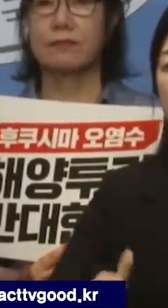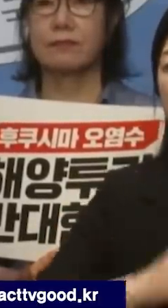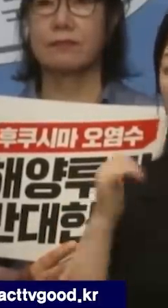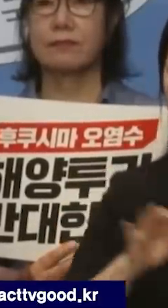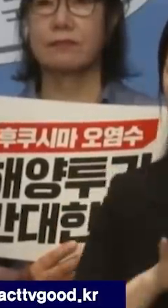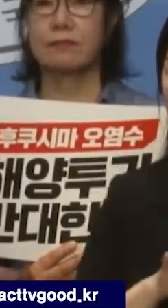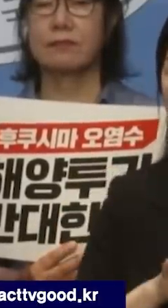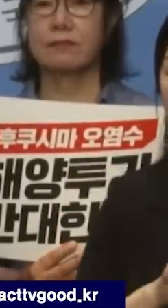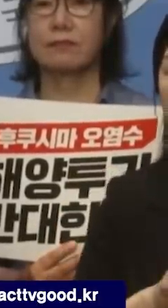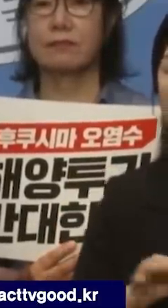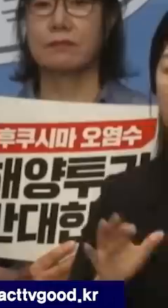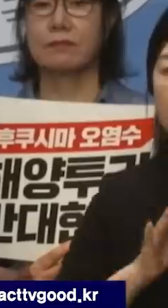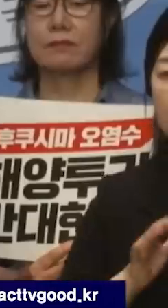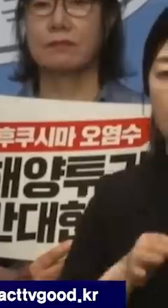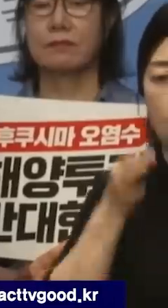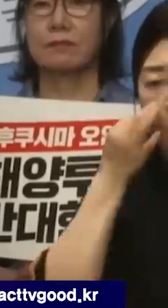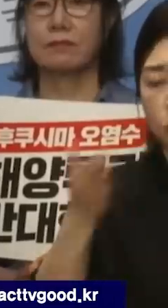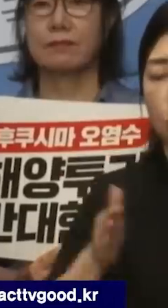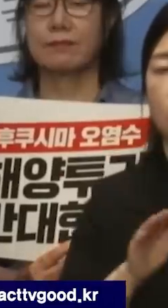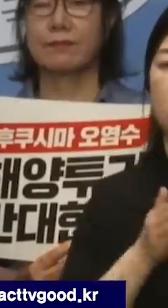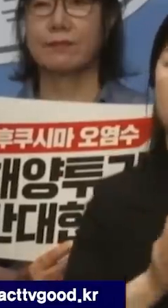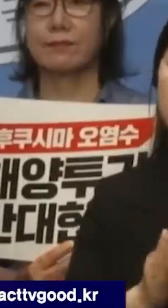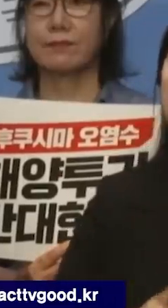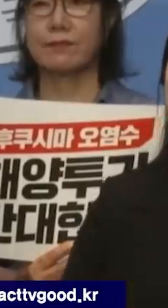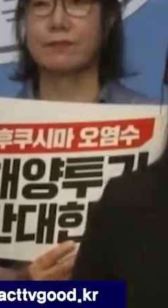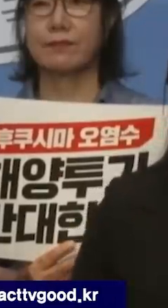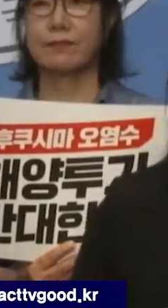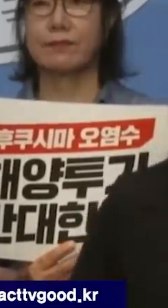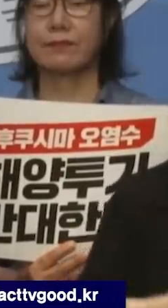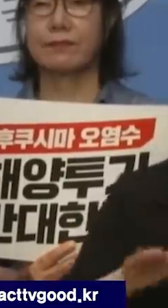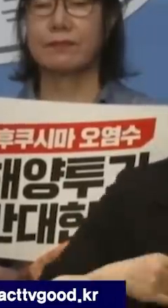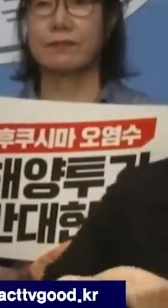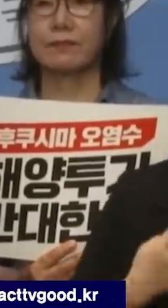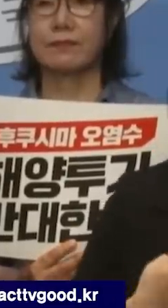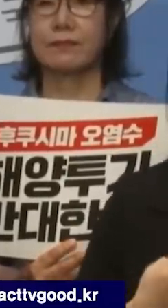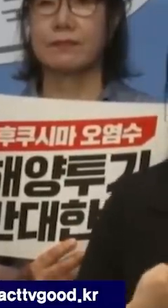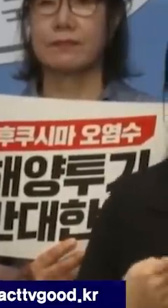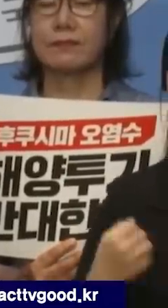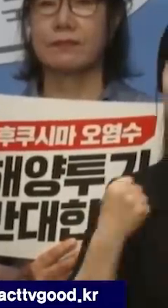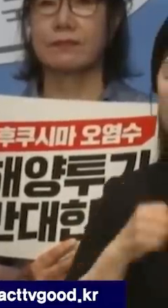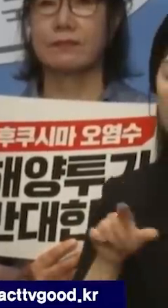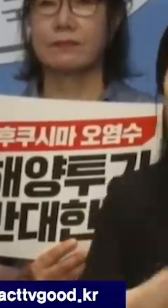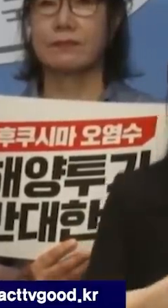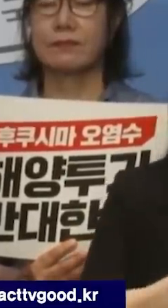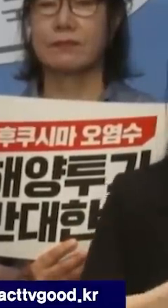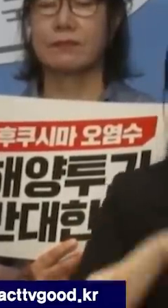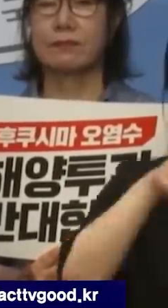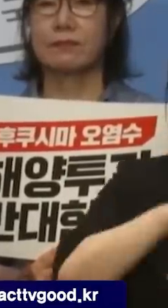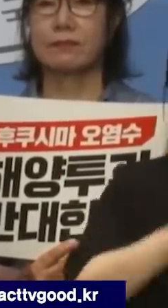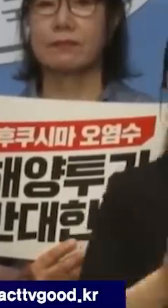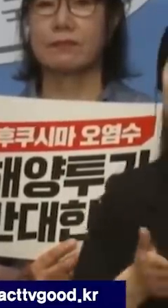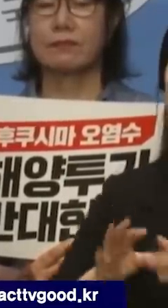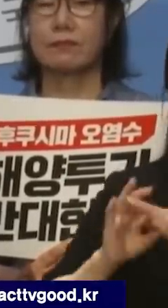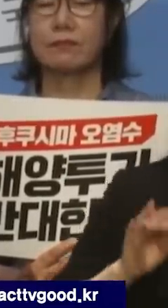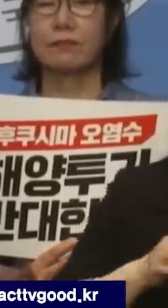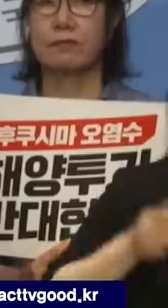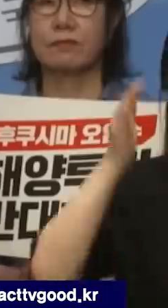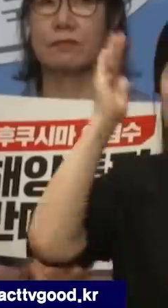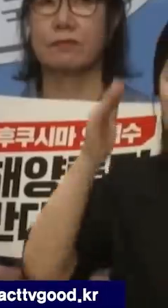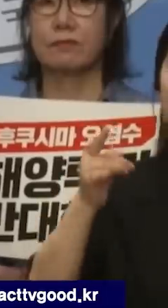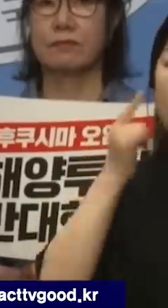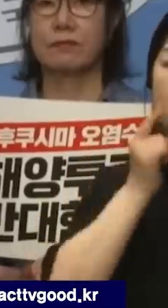무서운지를 보여줍시다. 우리 스스로 힘을 있는 힘을 믿고 후회 없이 애쳐봅시다.